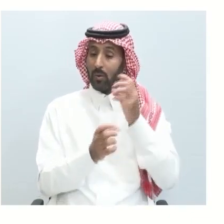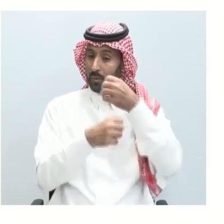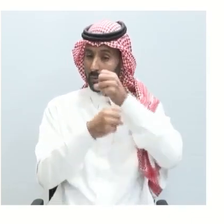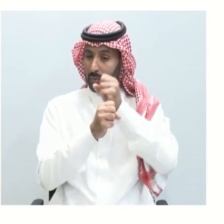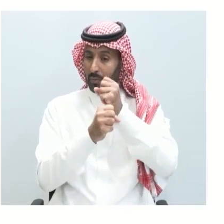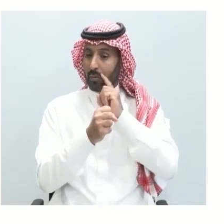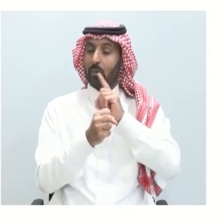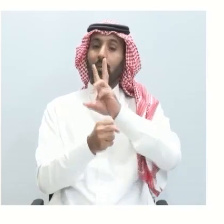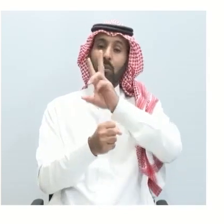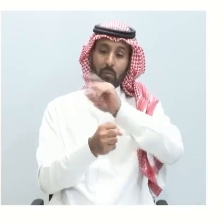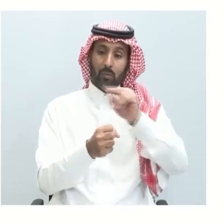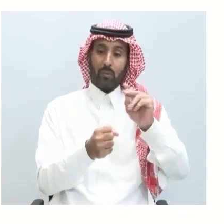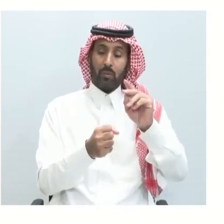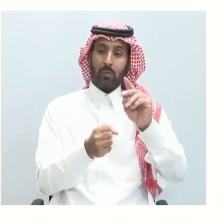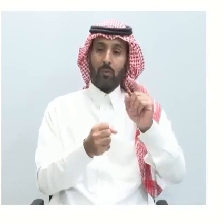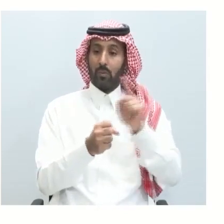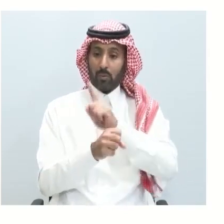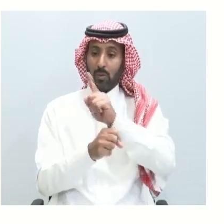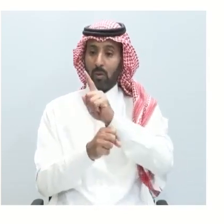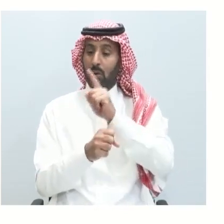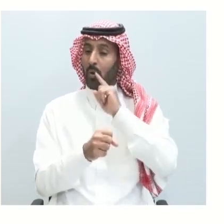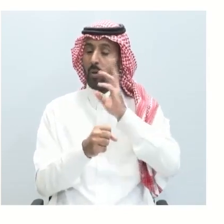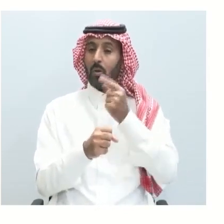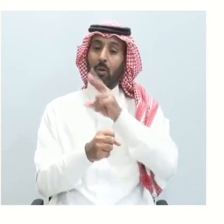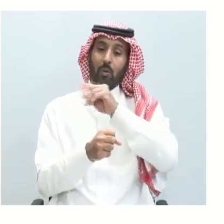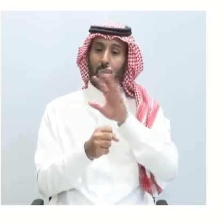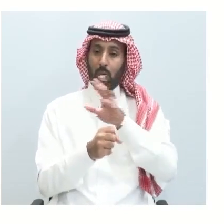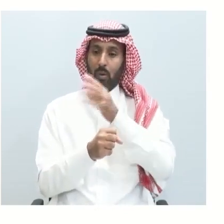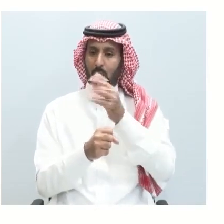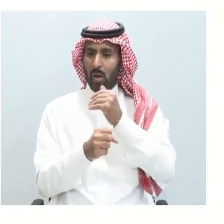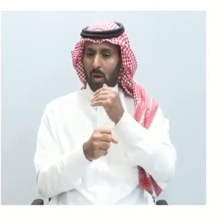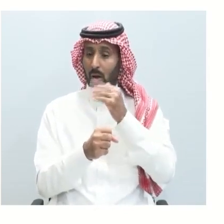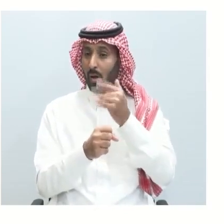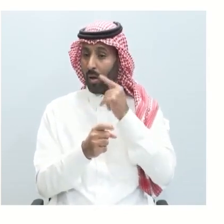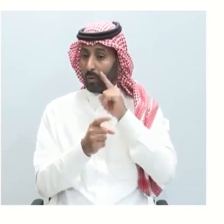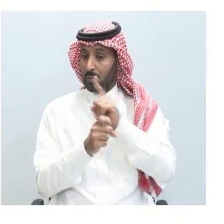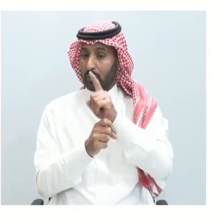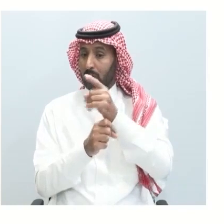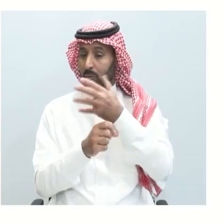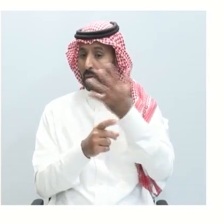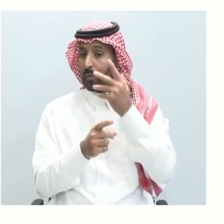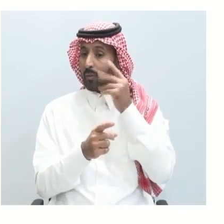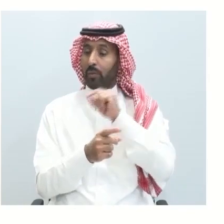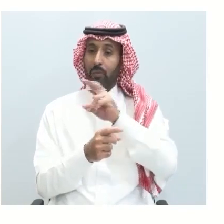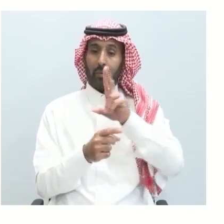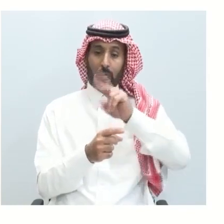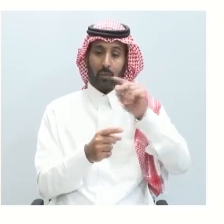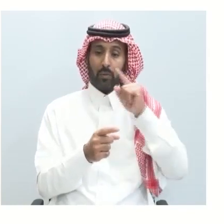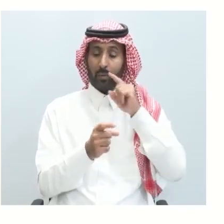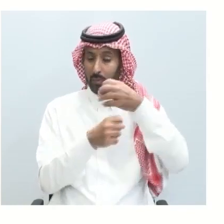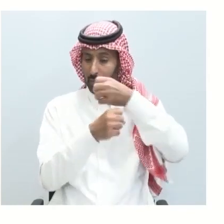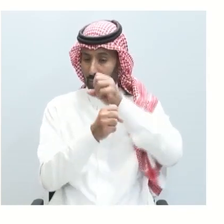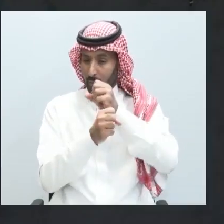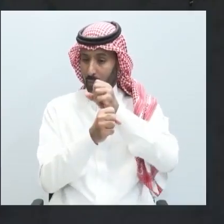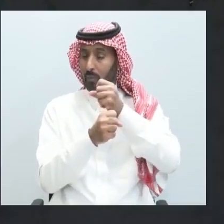هنا معنى كلمه متجانس معنى كلمه متجانس او حدد هذا التفاعل هو متجانس انظر للحاله الفيزيائيه